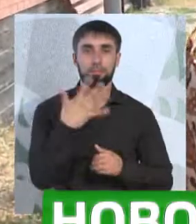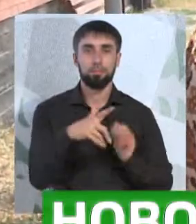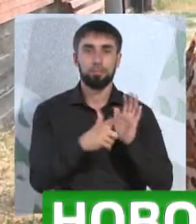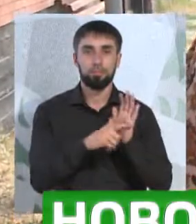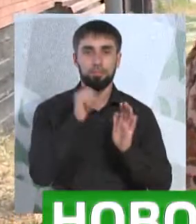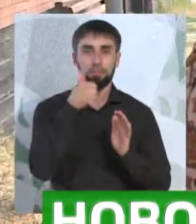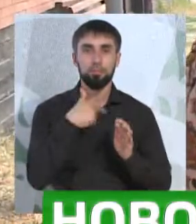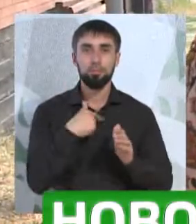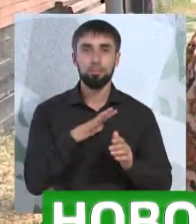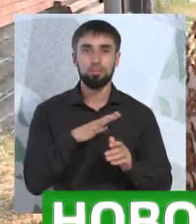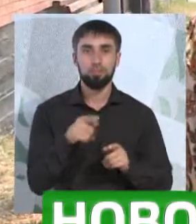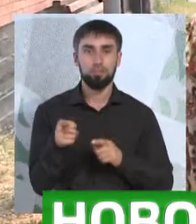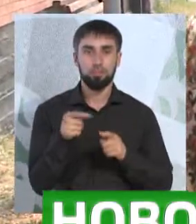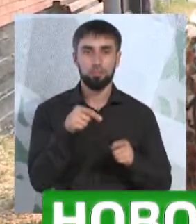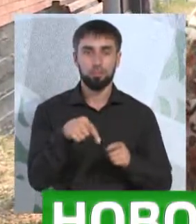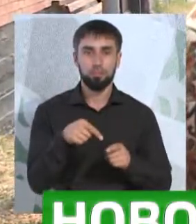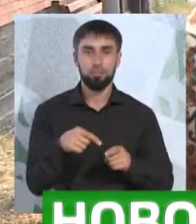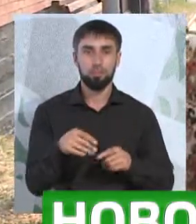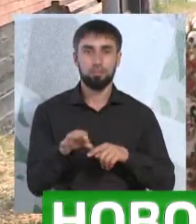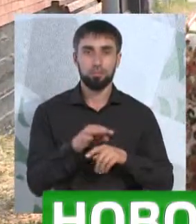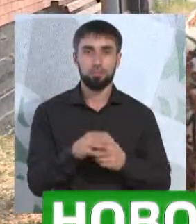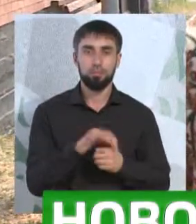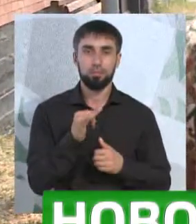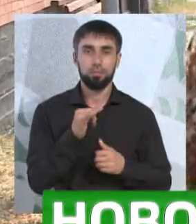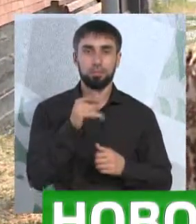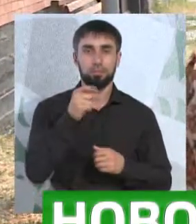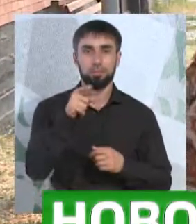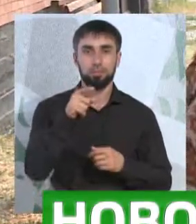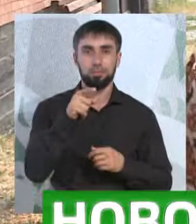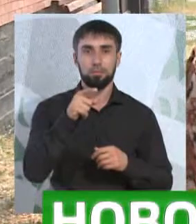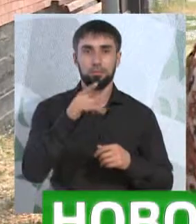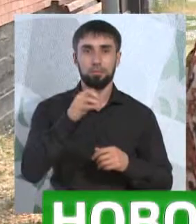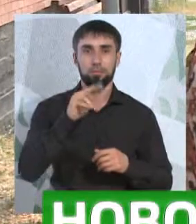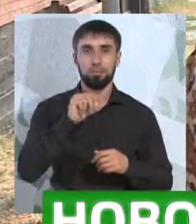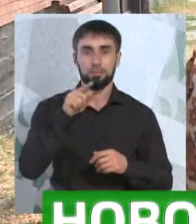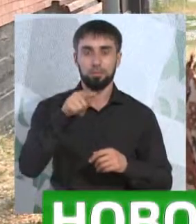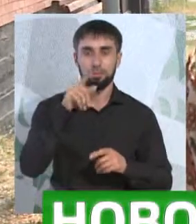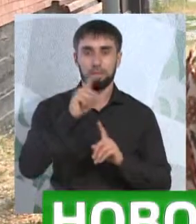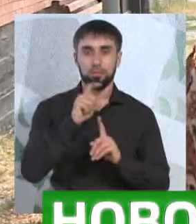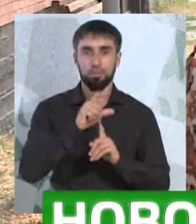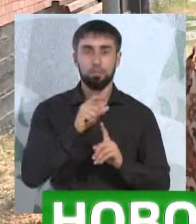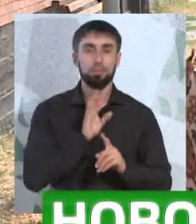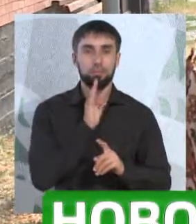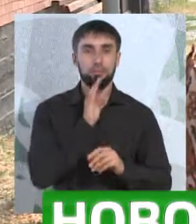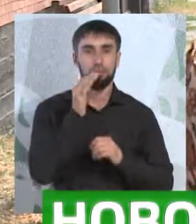я не соврус. О, это док наш диктарыч.